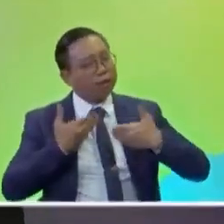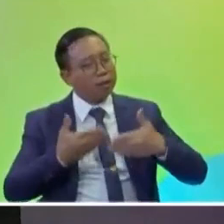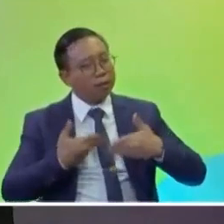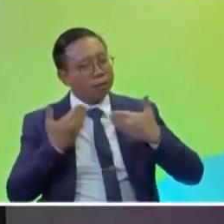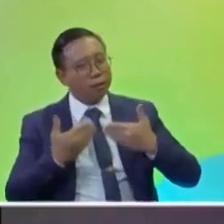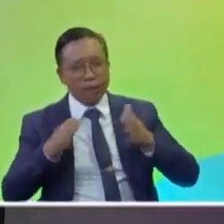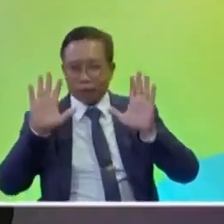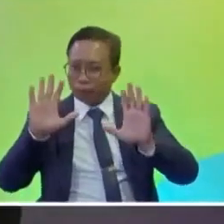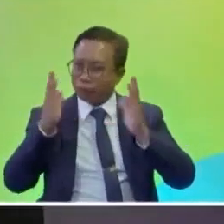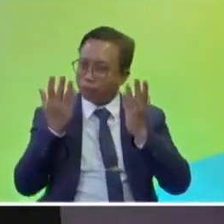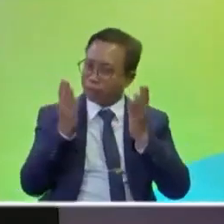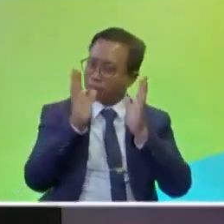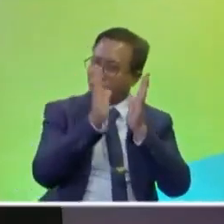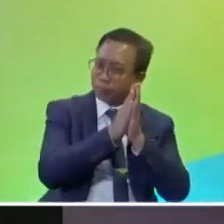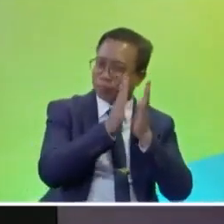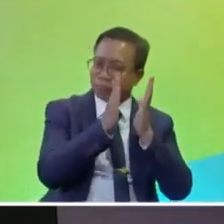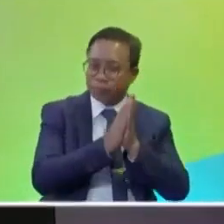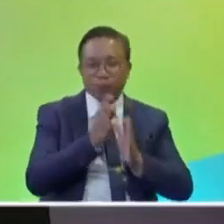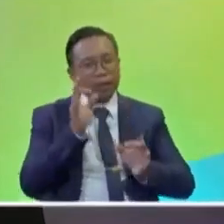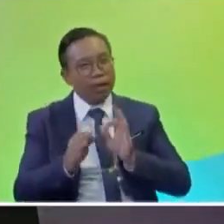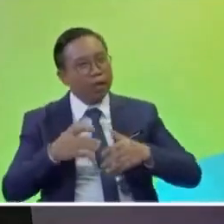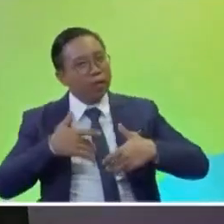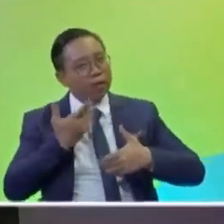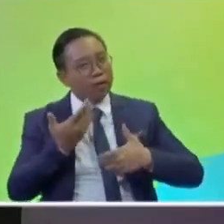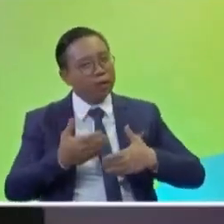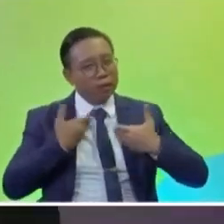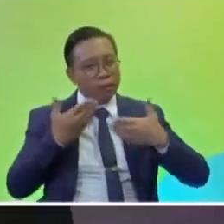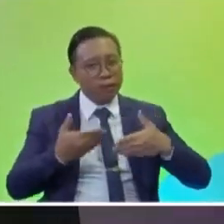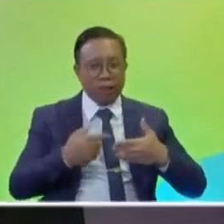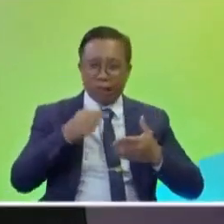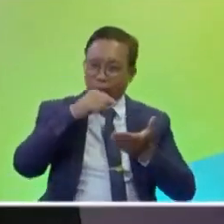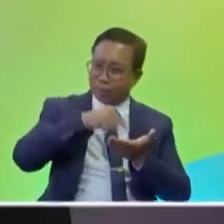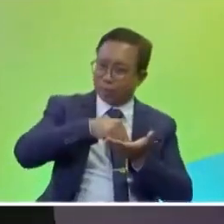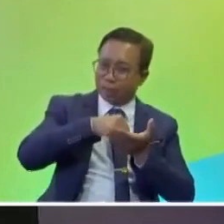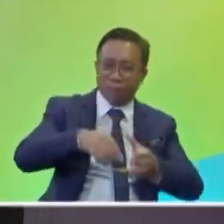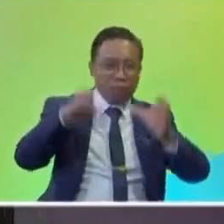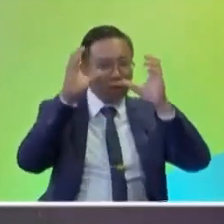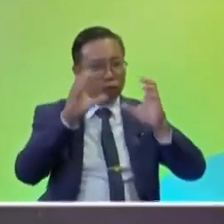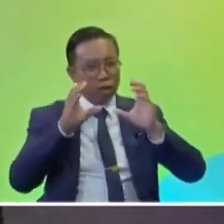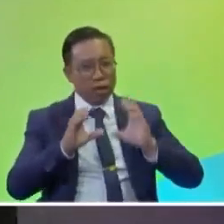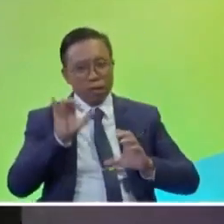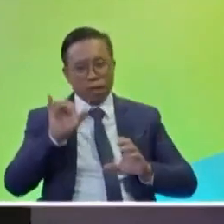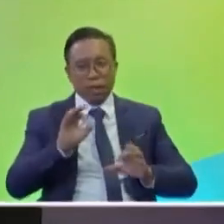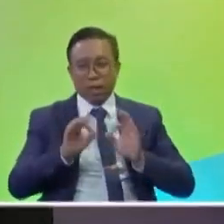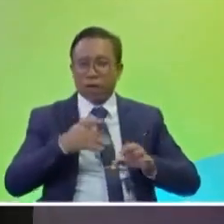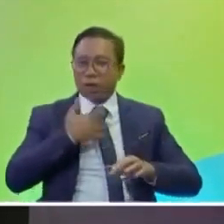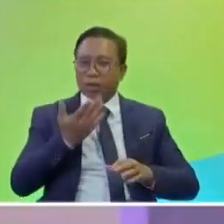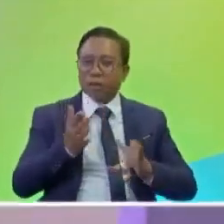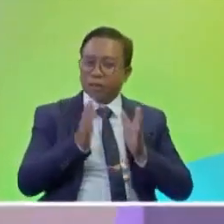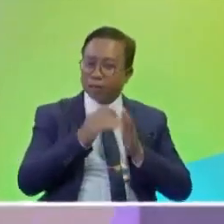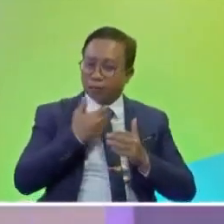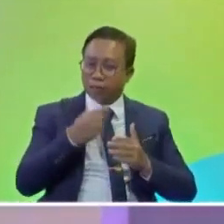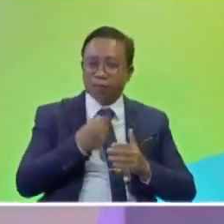rasa gembira, tepuk tangan. Kalau rasa gembira, beginilah caranya. Kalau